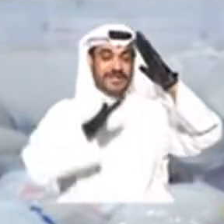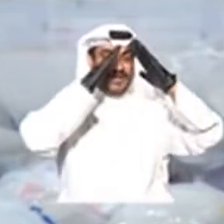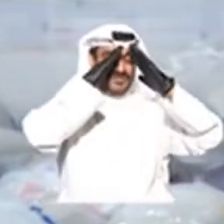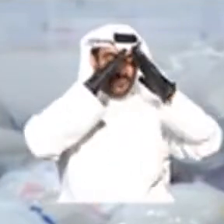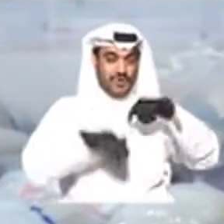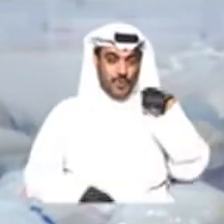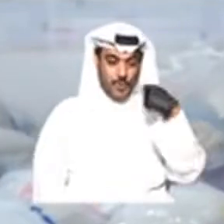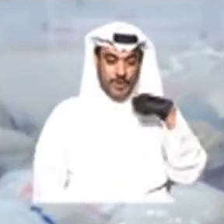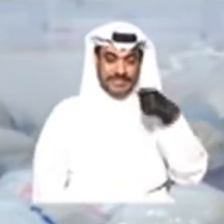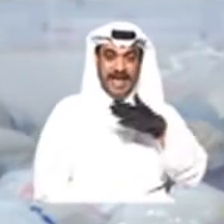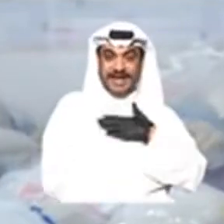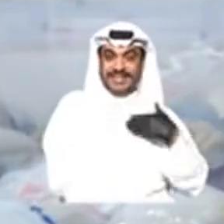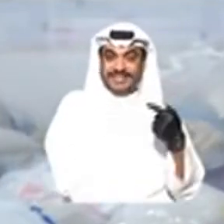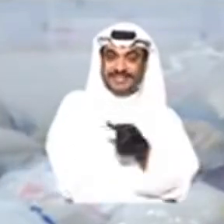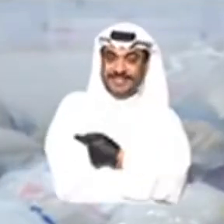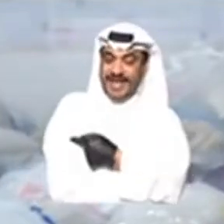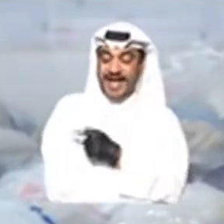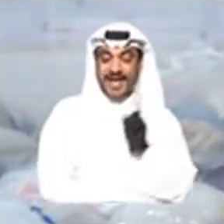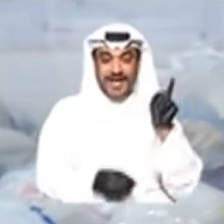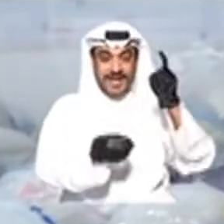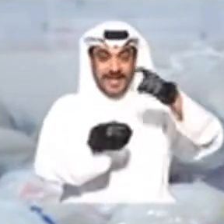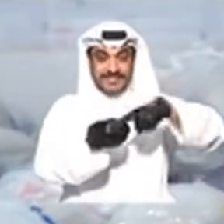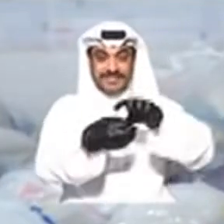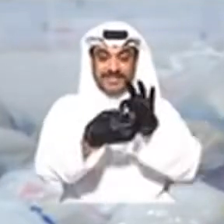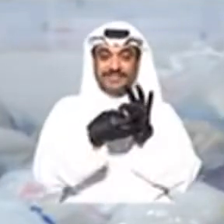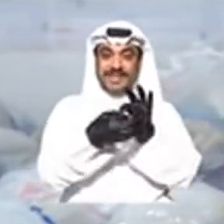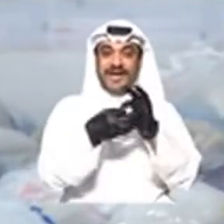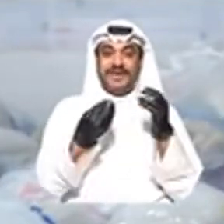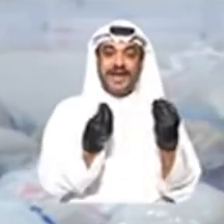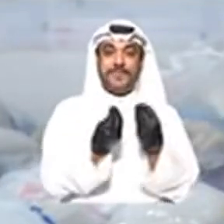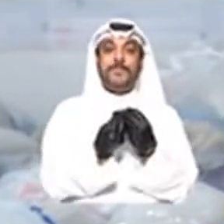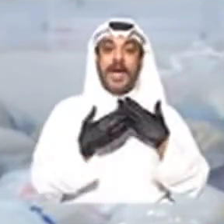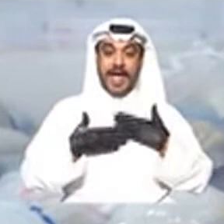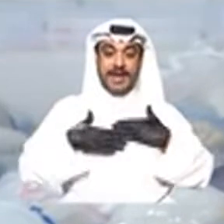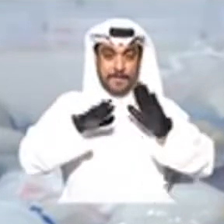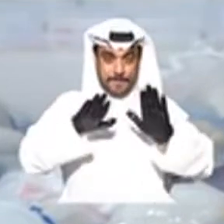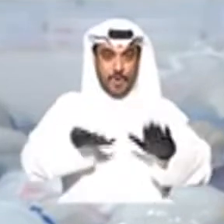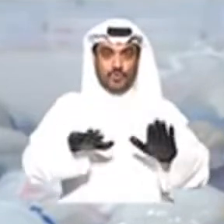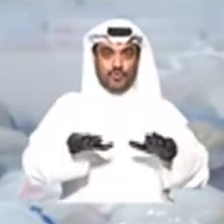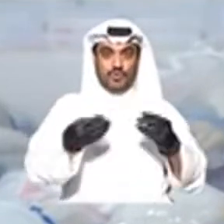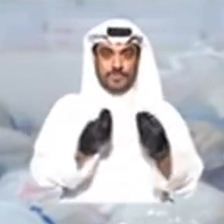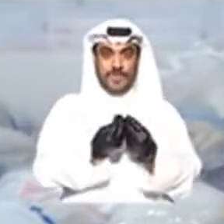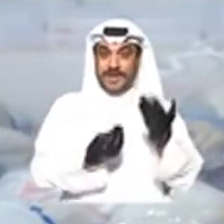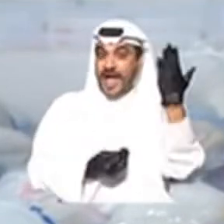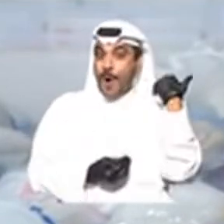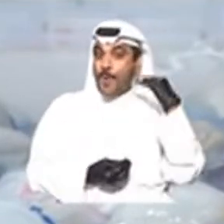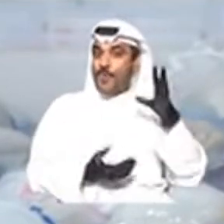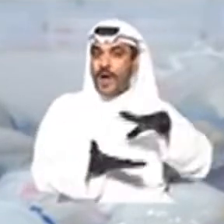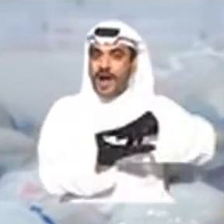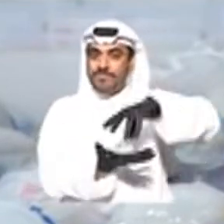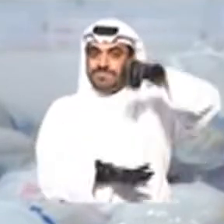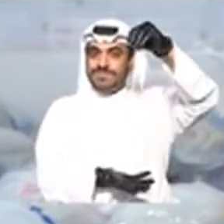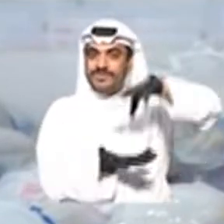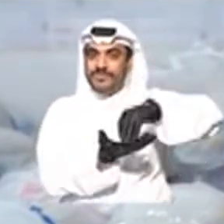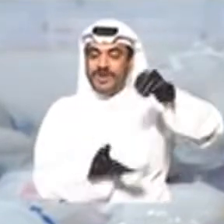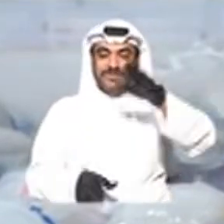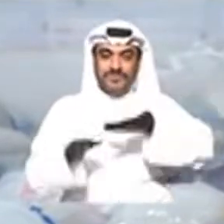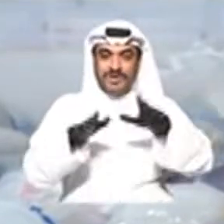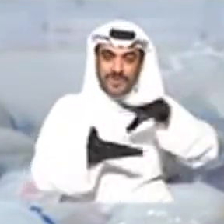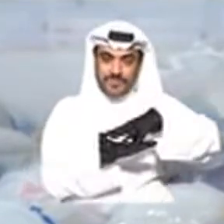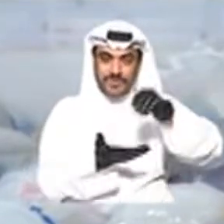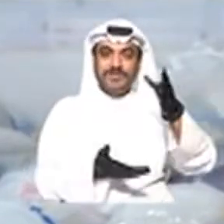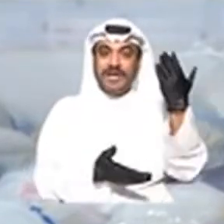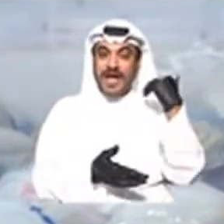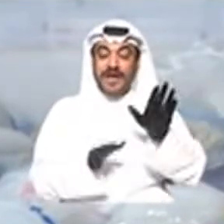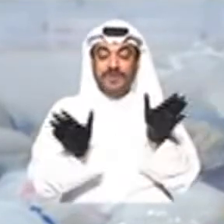الصحة طبعا تعاون معهم تعاون وثيق، احنا معاهم في المحاجر، مؤخرا أثثنا في منطقة جابر